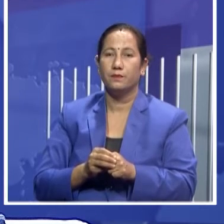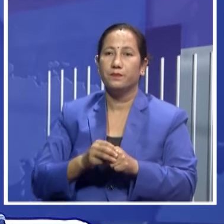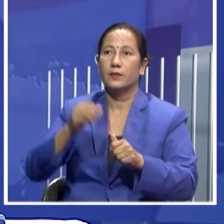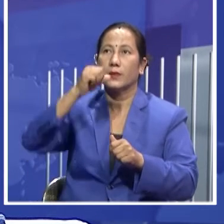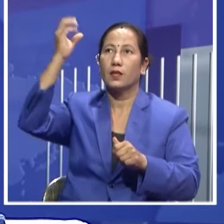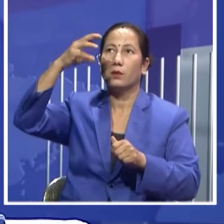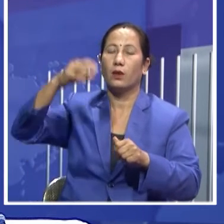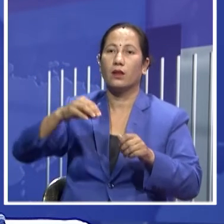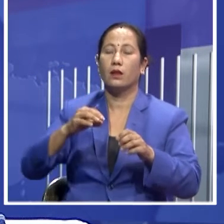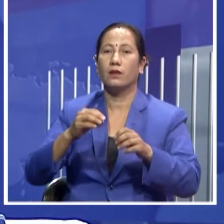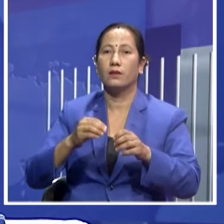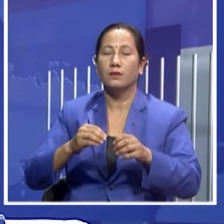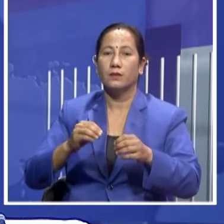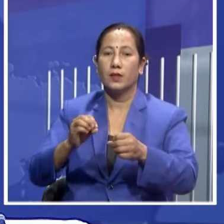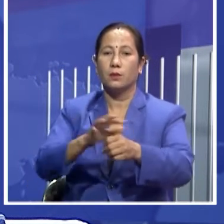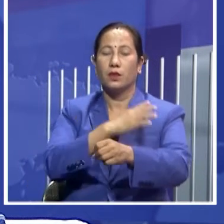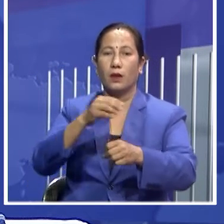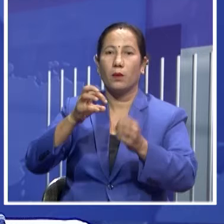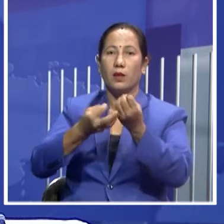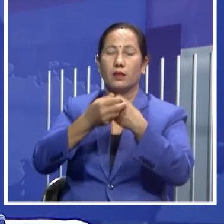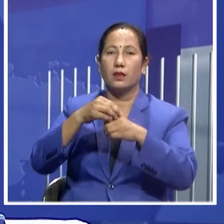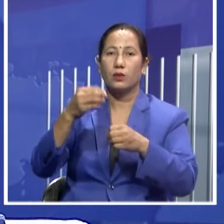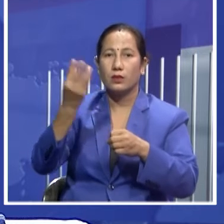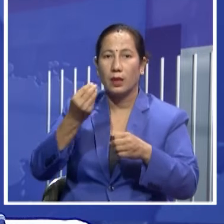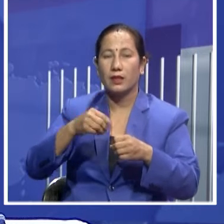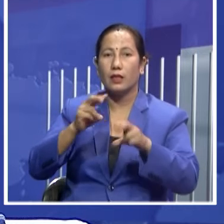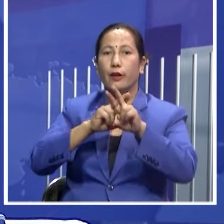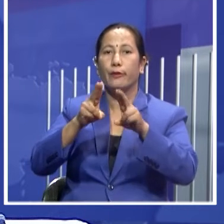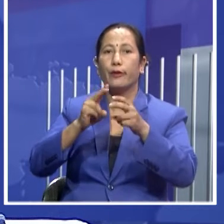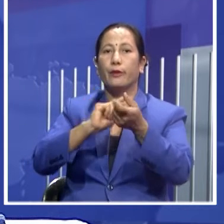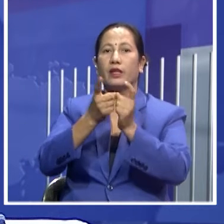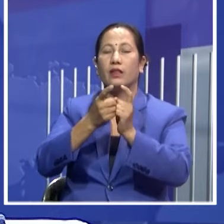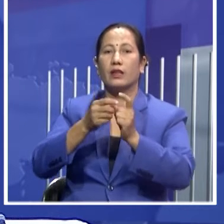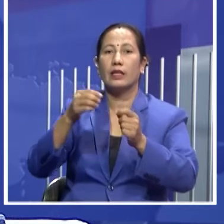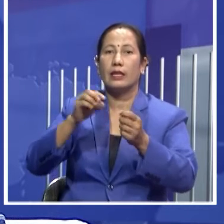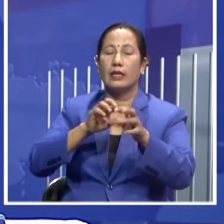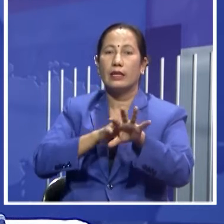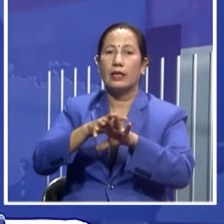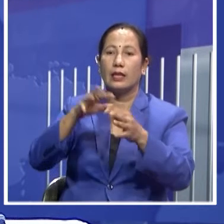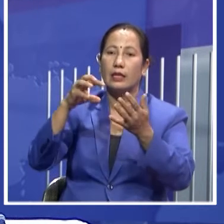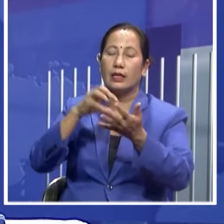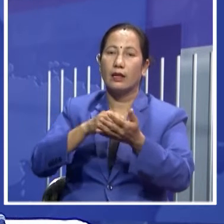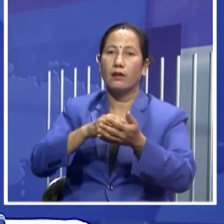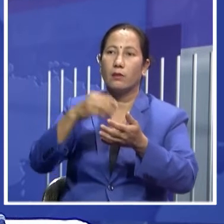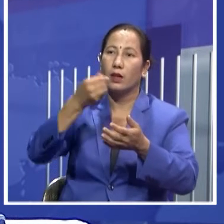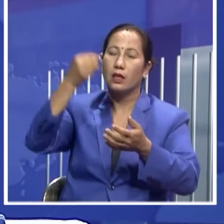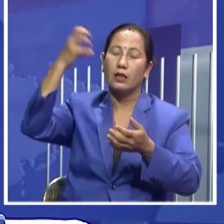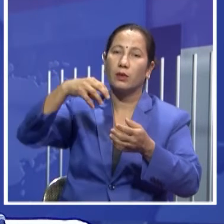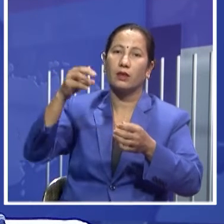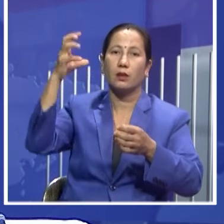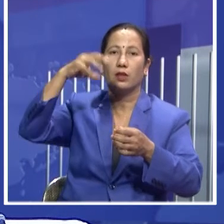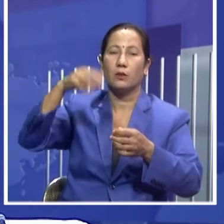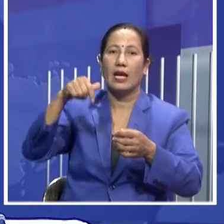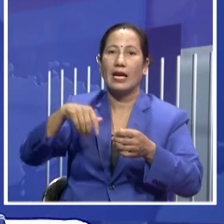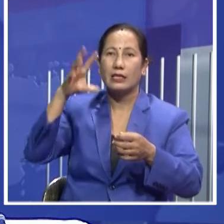मनसुनी वायुको प्रभावले आज देशको अधिकांश भूभागमा सामान्यदेखि पूर्ण बदली रही धेरै स्थानहरूमा हल्कादेखि मध्यम वर्षा भयो। यस्तै